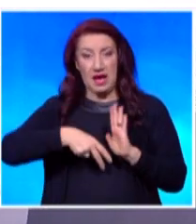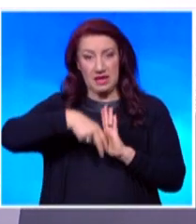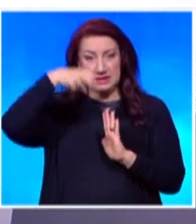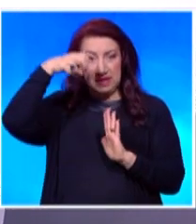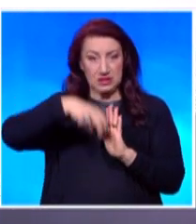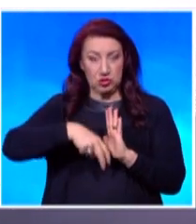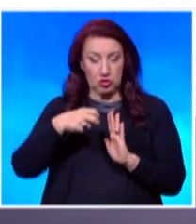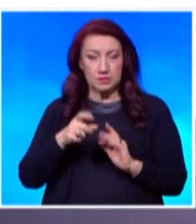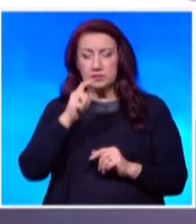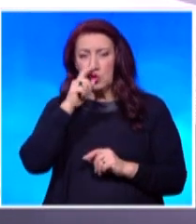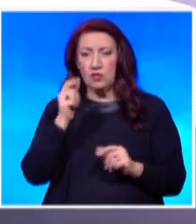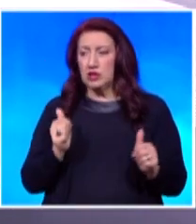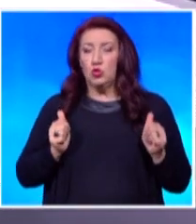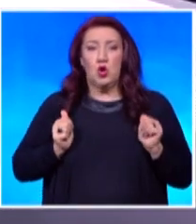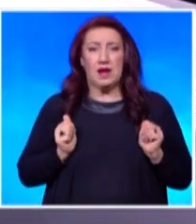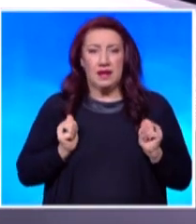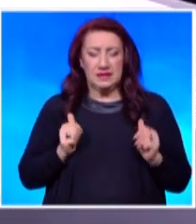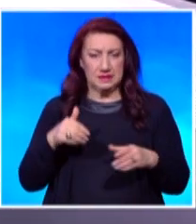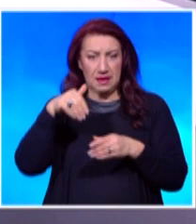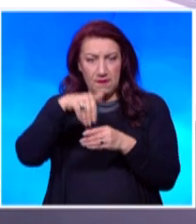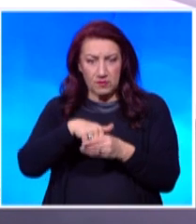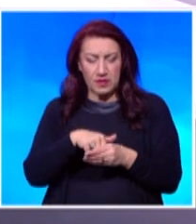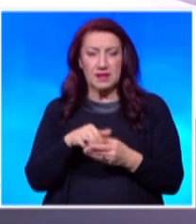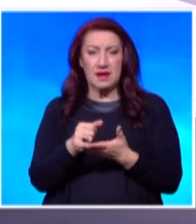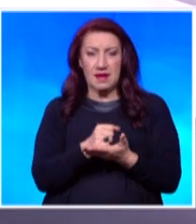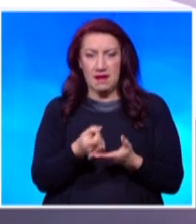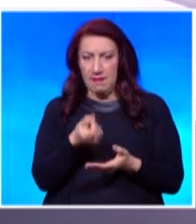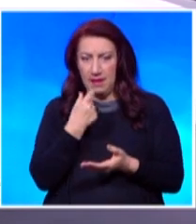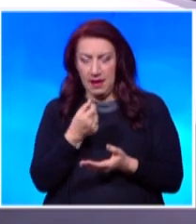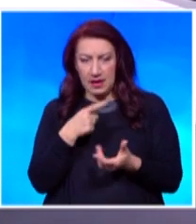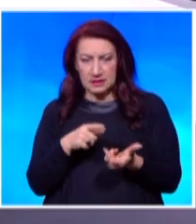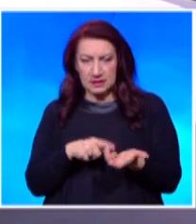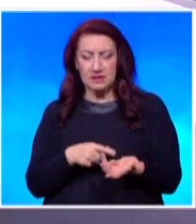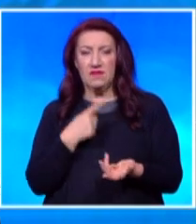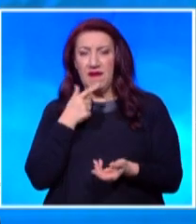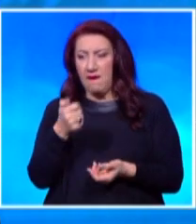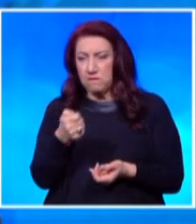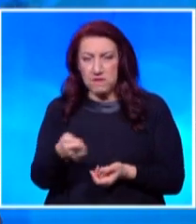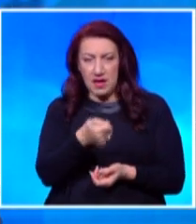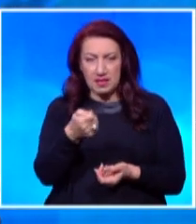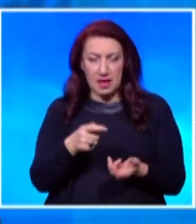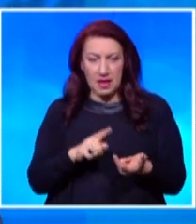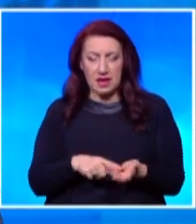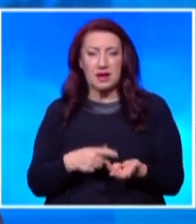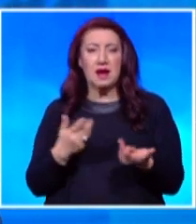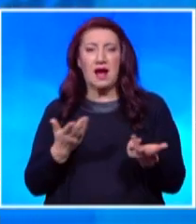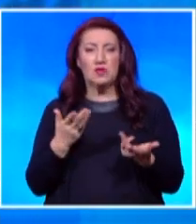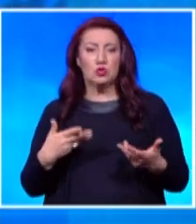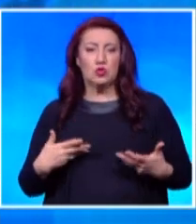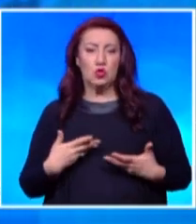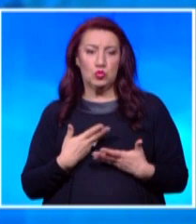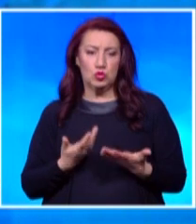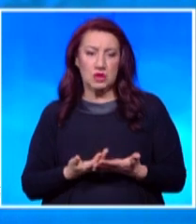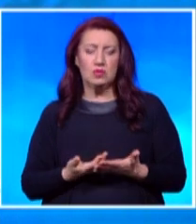една раничка за първа необходимост, в която да се сложат лекарства, да се сложат фенерче, да се сложат подходящи неща. В случай на